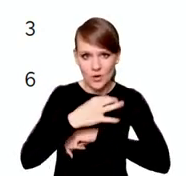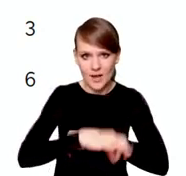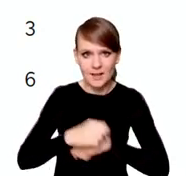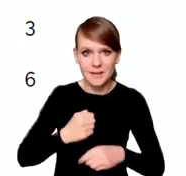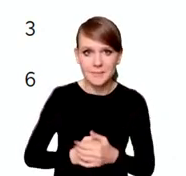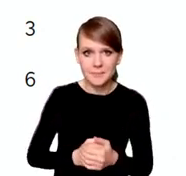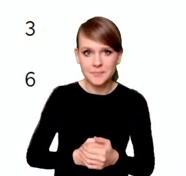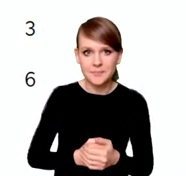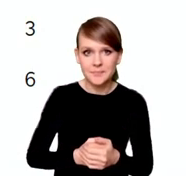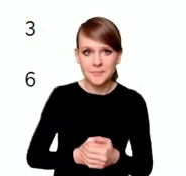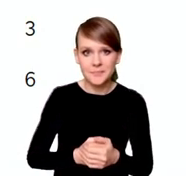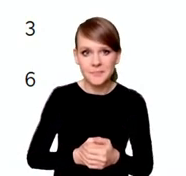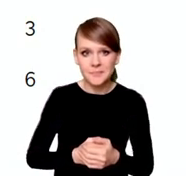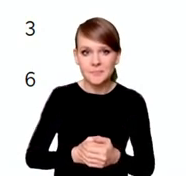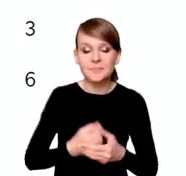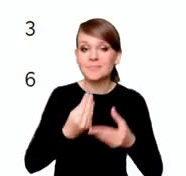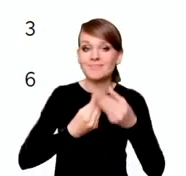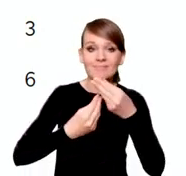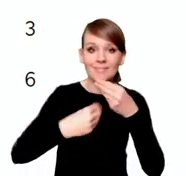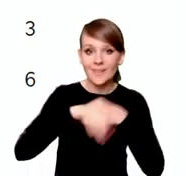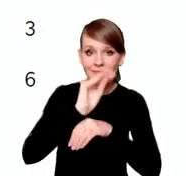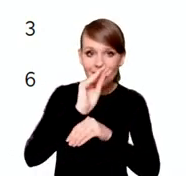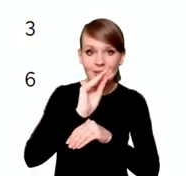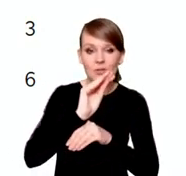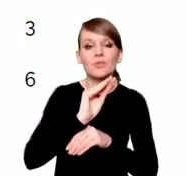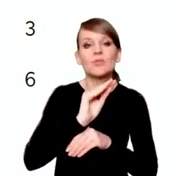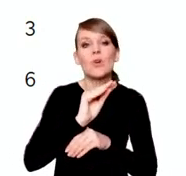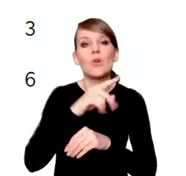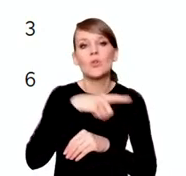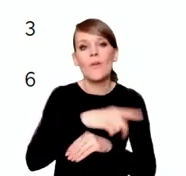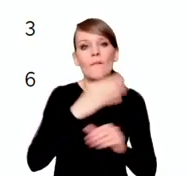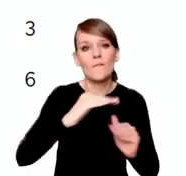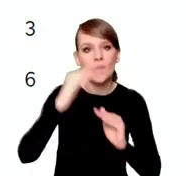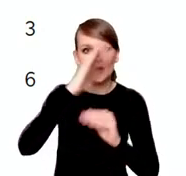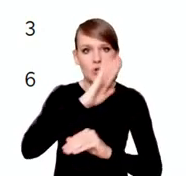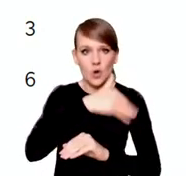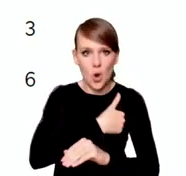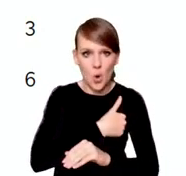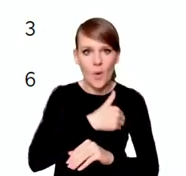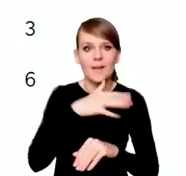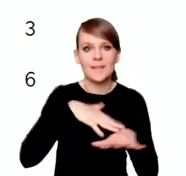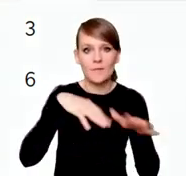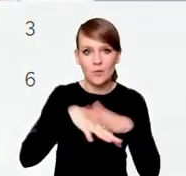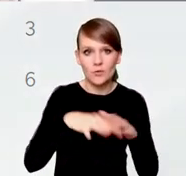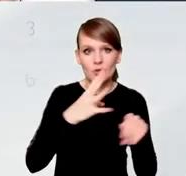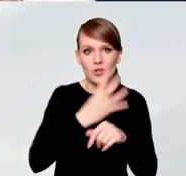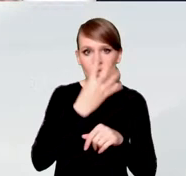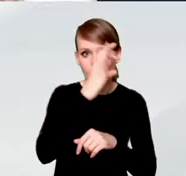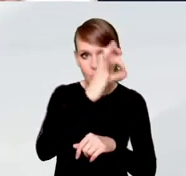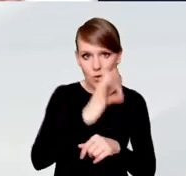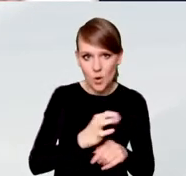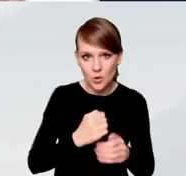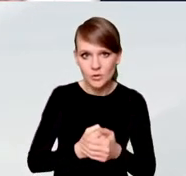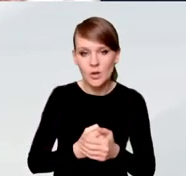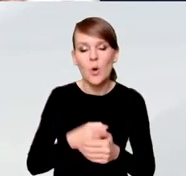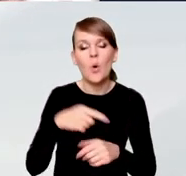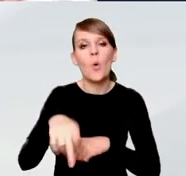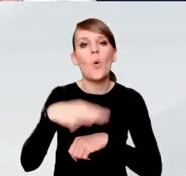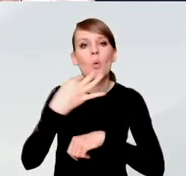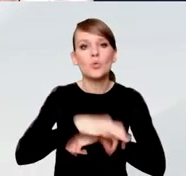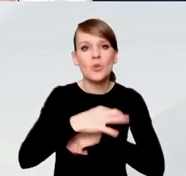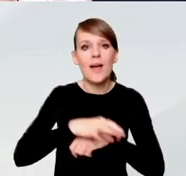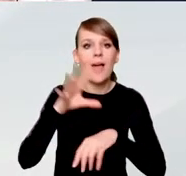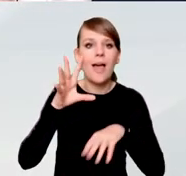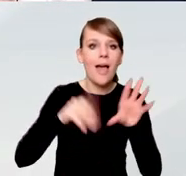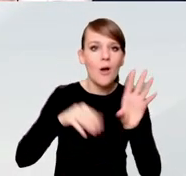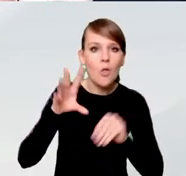Największa część próby pochodziła z wyższych szkół zawodowych, 34%, uczelnie ekonomiczne, uniwersytety